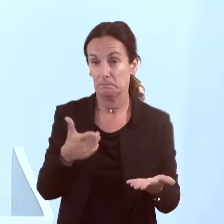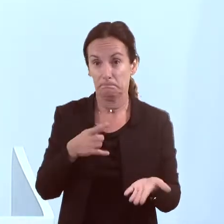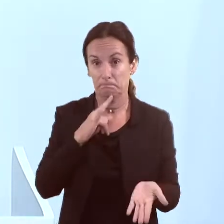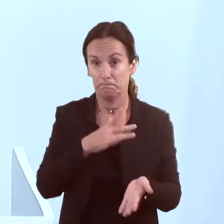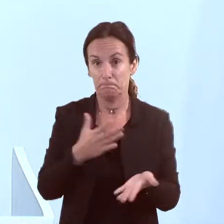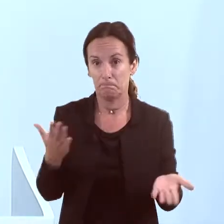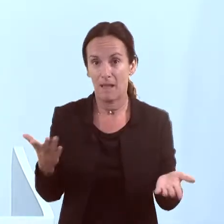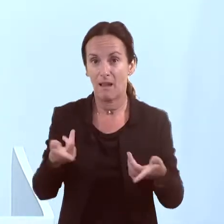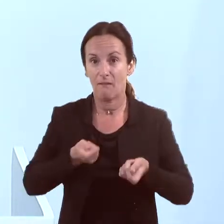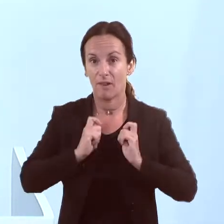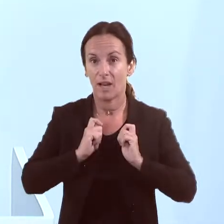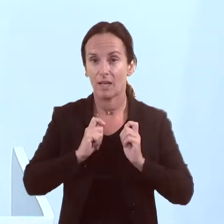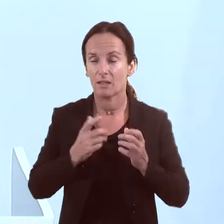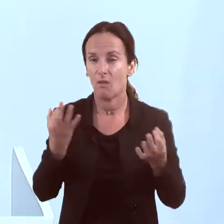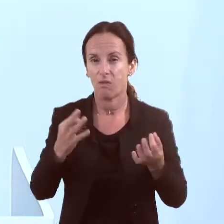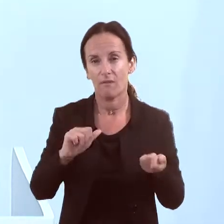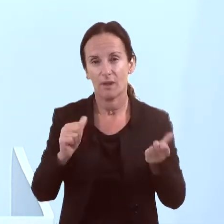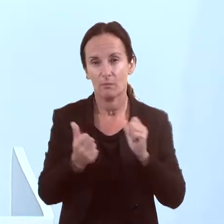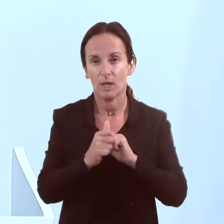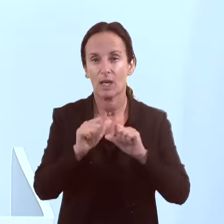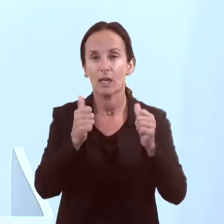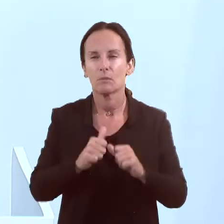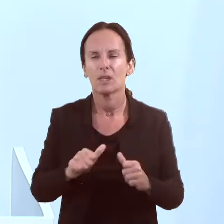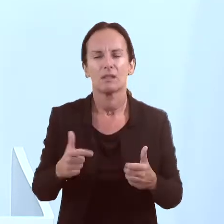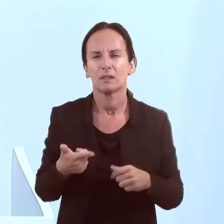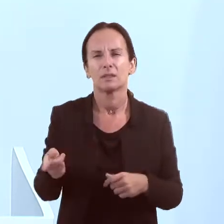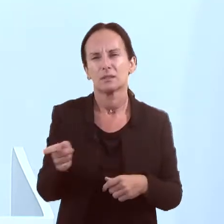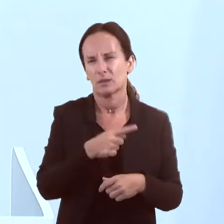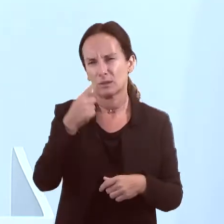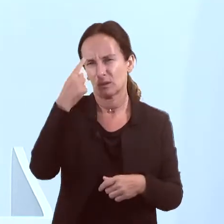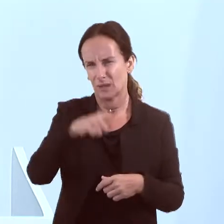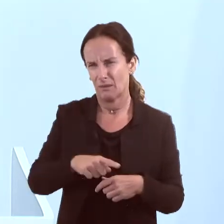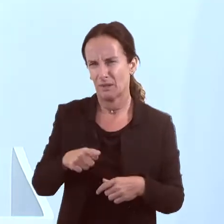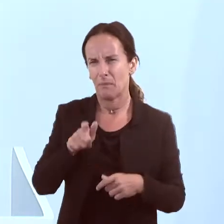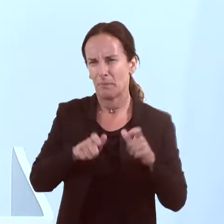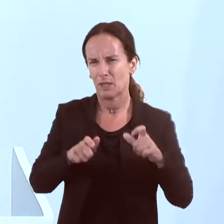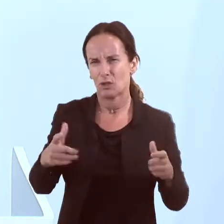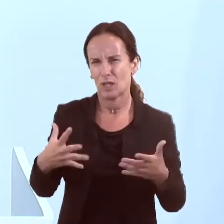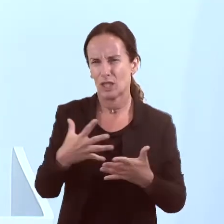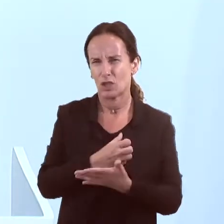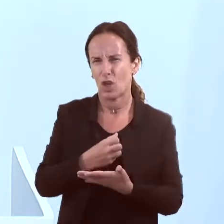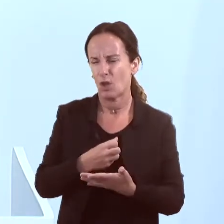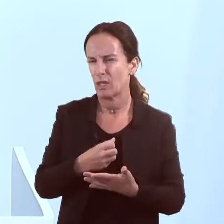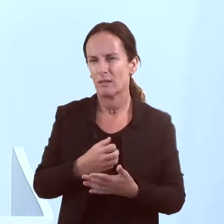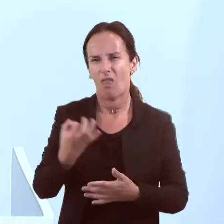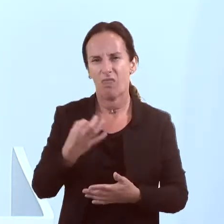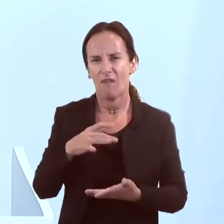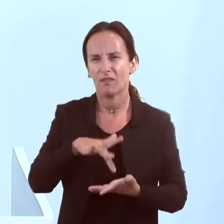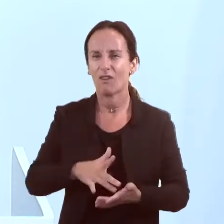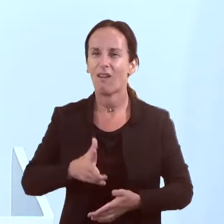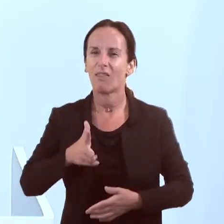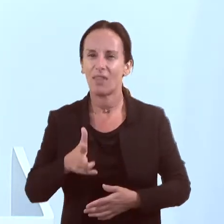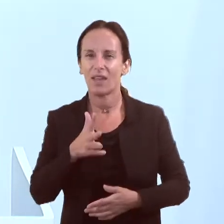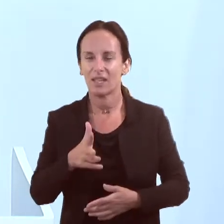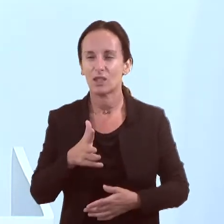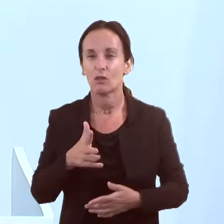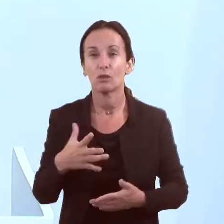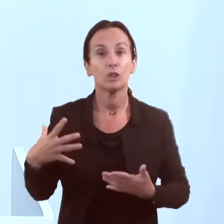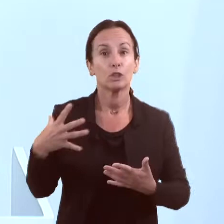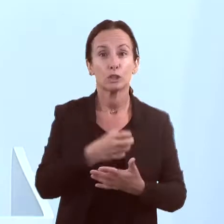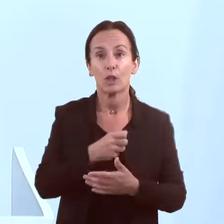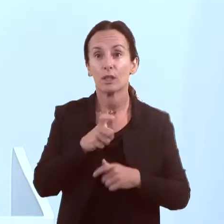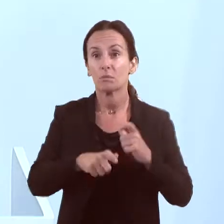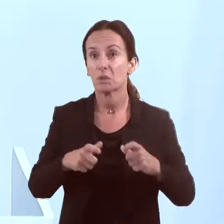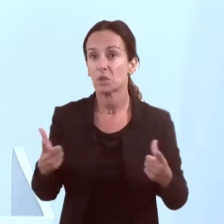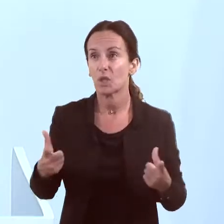Ningú discuteix que totes les persones han de poder gaudir dels seus drets, de tots, sense excepció, i que tots han de tenir accés als mateixos